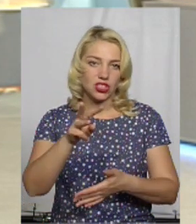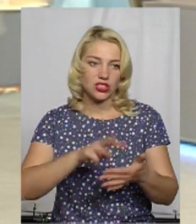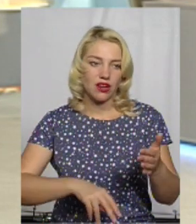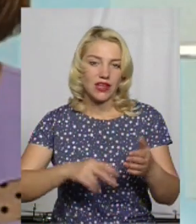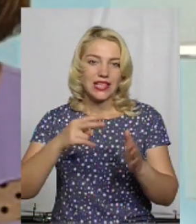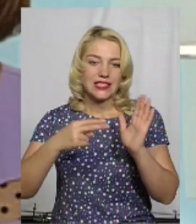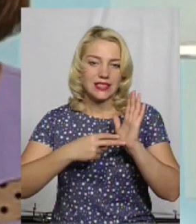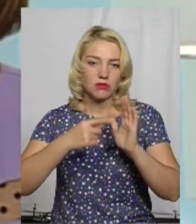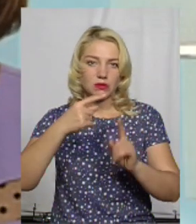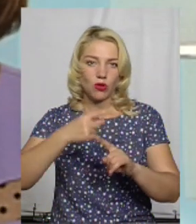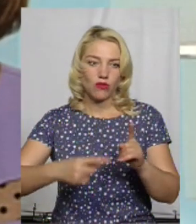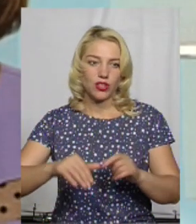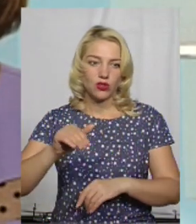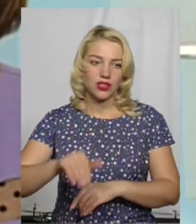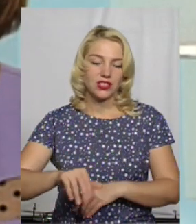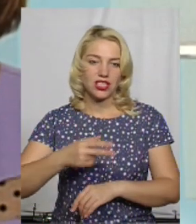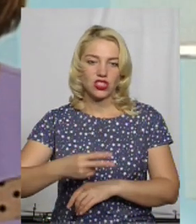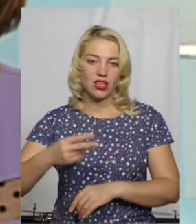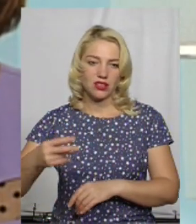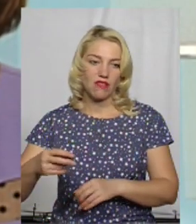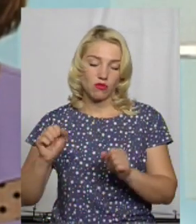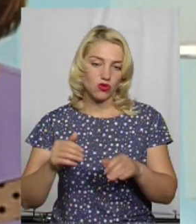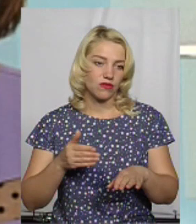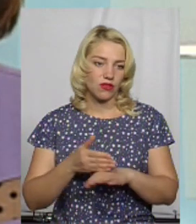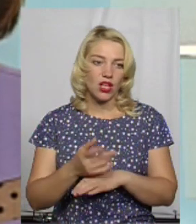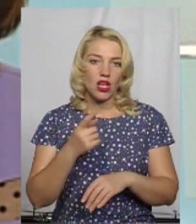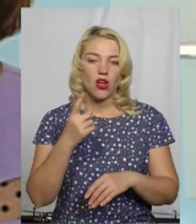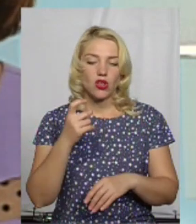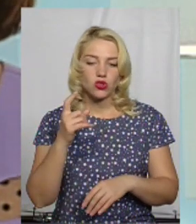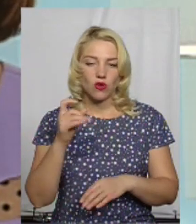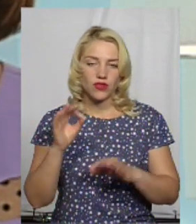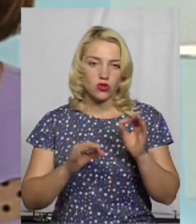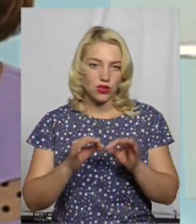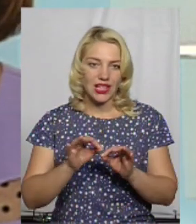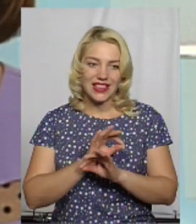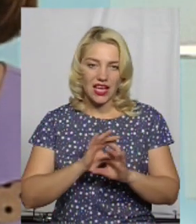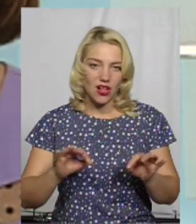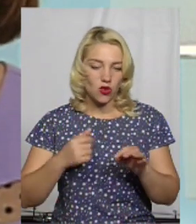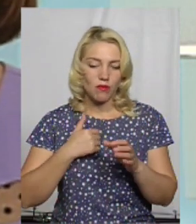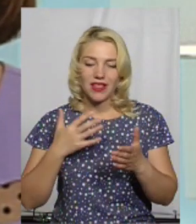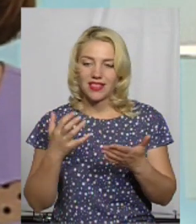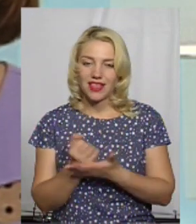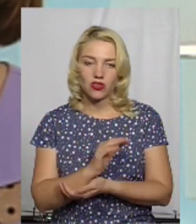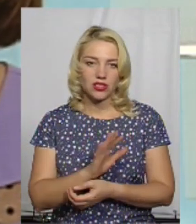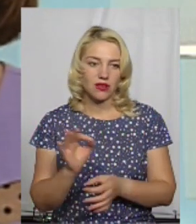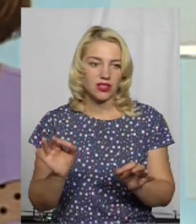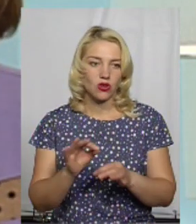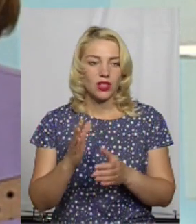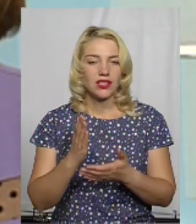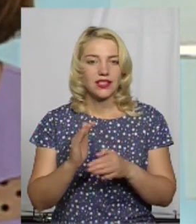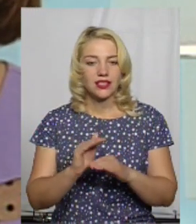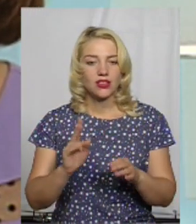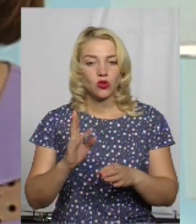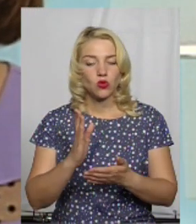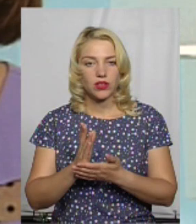Але потім можна відвідувати? Можуть відвідувати. Дивіться, ідеально 100% ми не досягнемо ніколи. Чому? Є діти, які